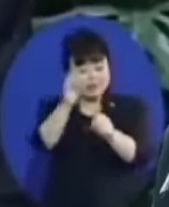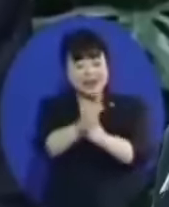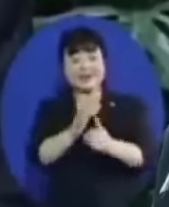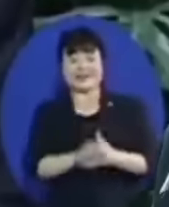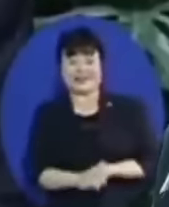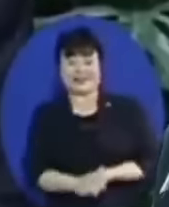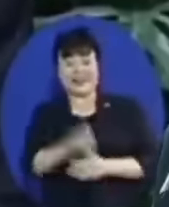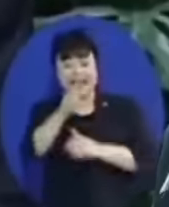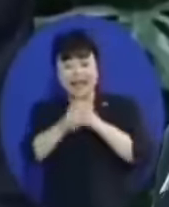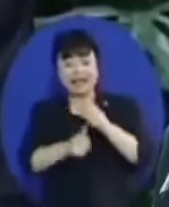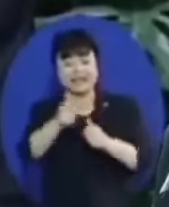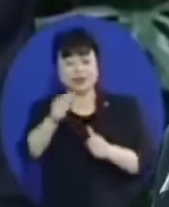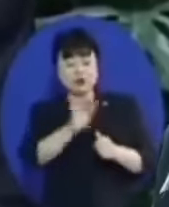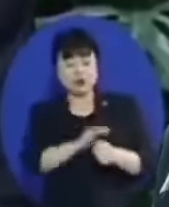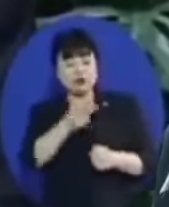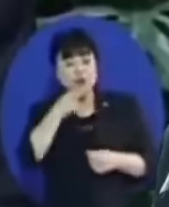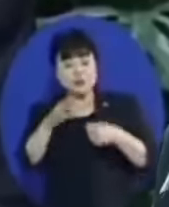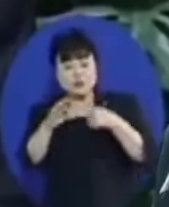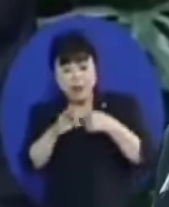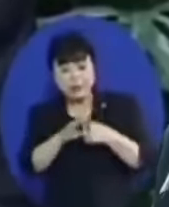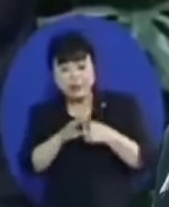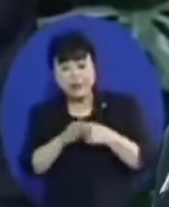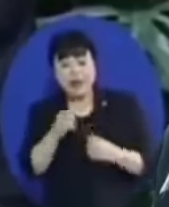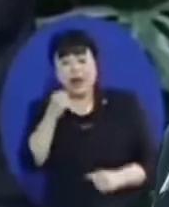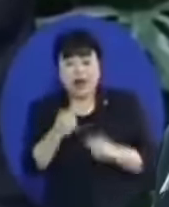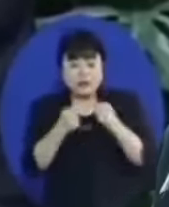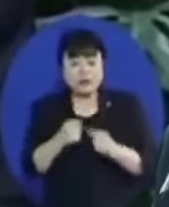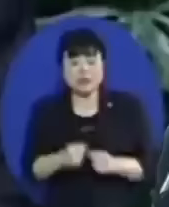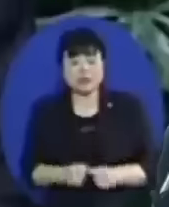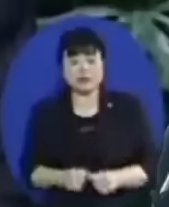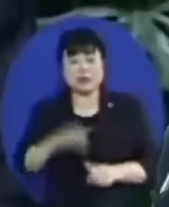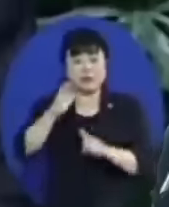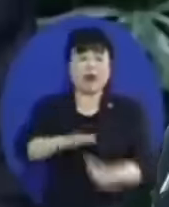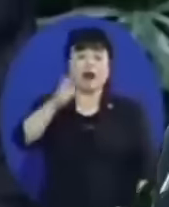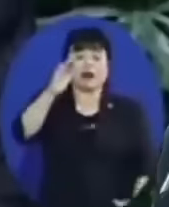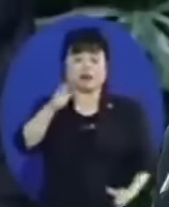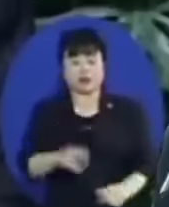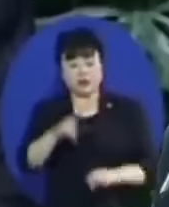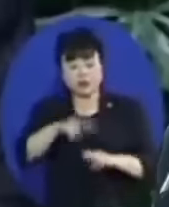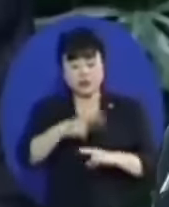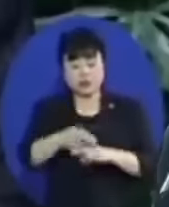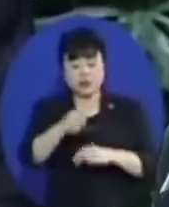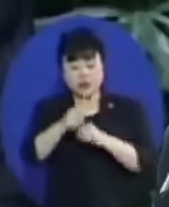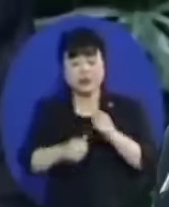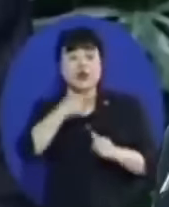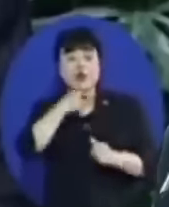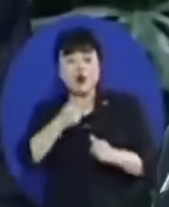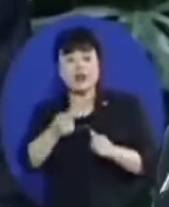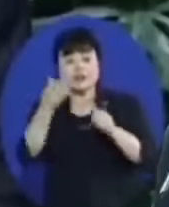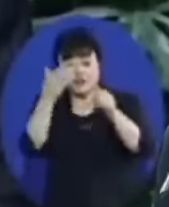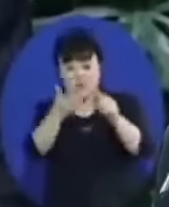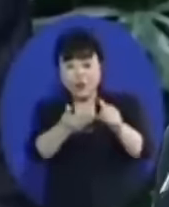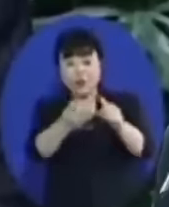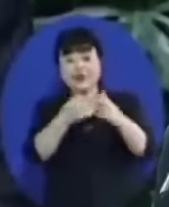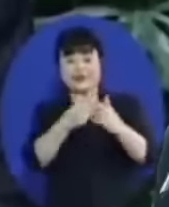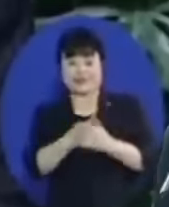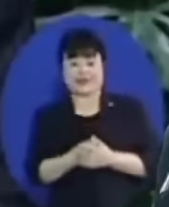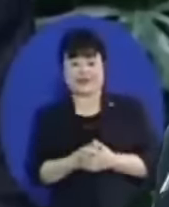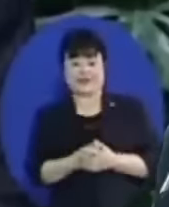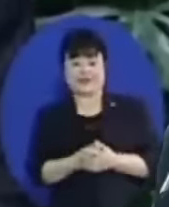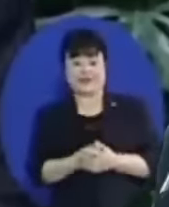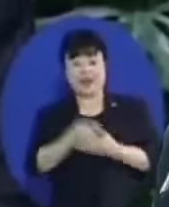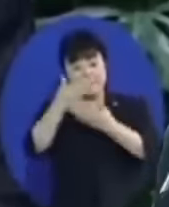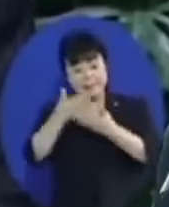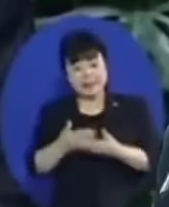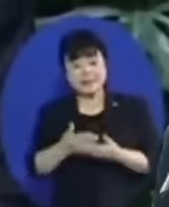맡겨야지 하나님이 안 도와주시면 아무 일도 할 수가 없는 것입니다. 선물은 하나님이 원하셔서 우리에게 주시는 것입니다. 우리